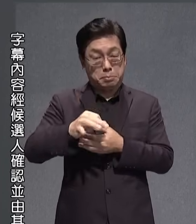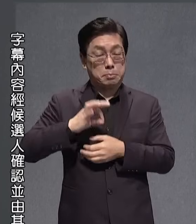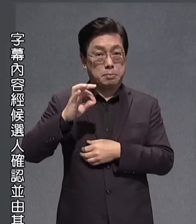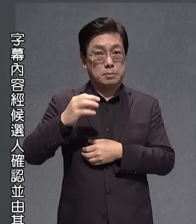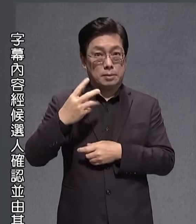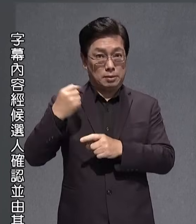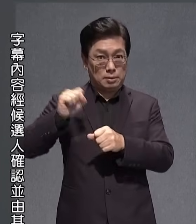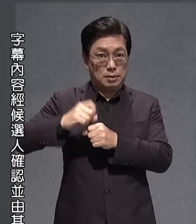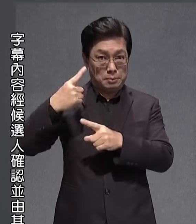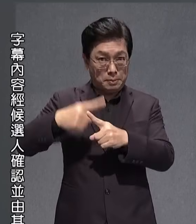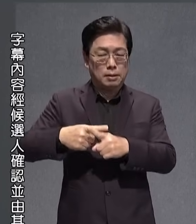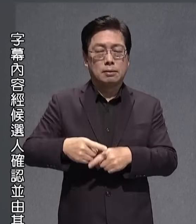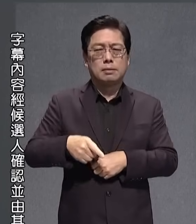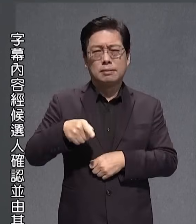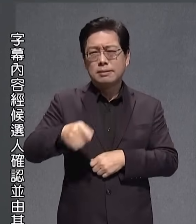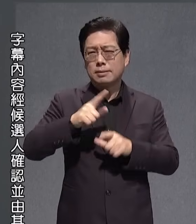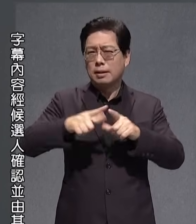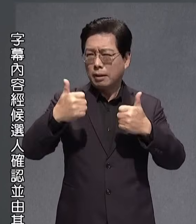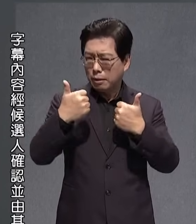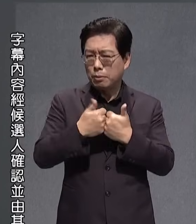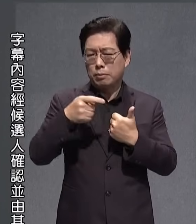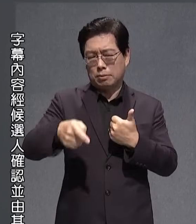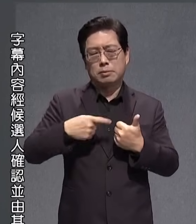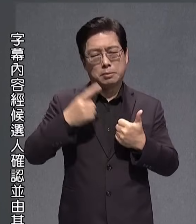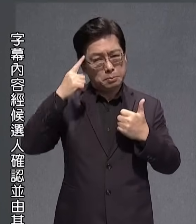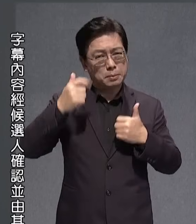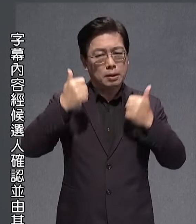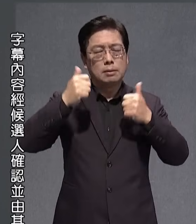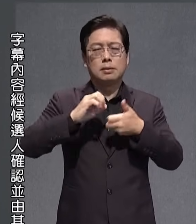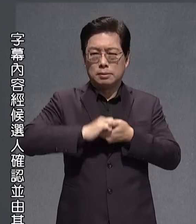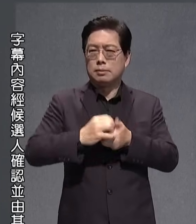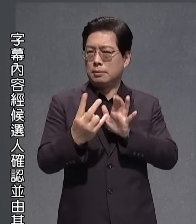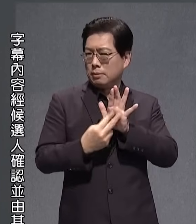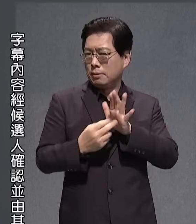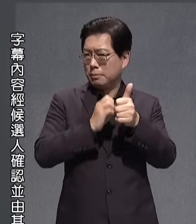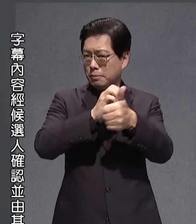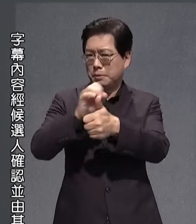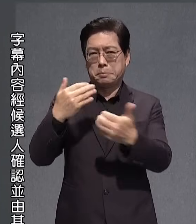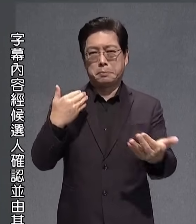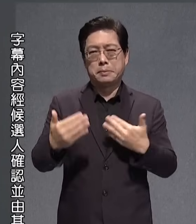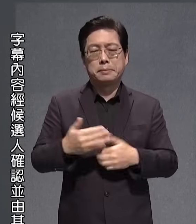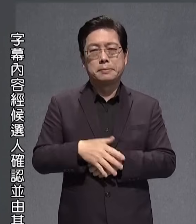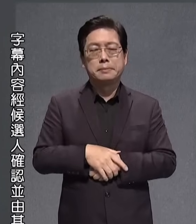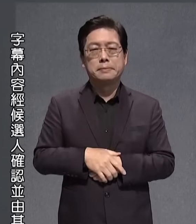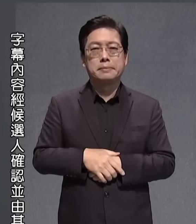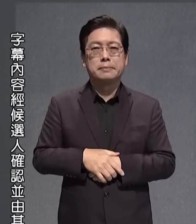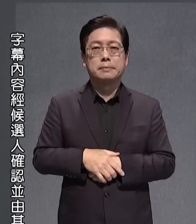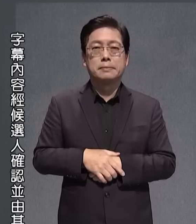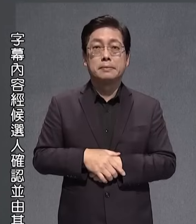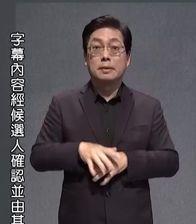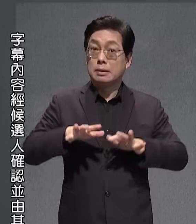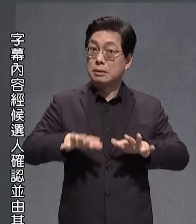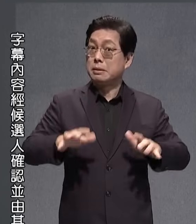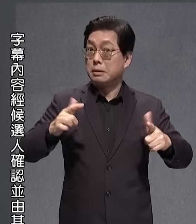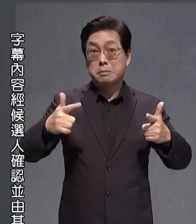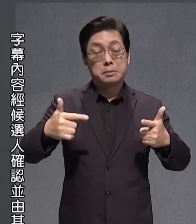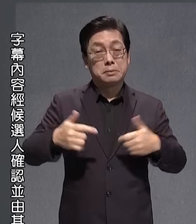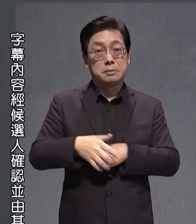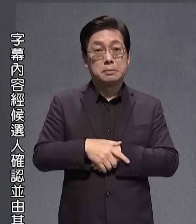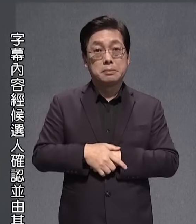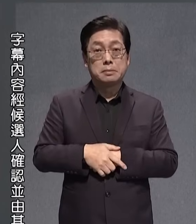这个才是大会的共识。我们一定要跟社会大众清楚说明，你们今天不是只